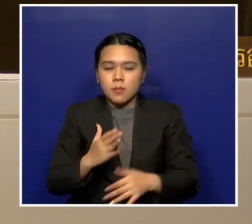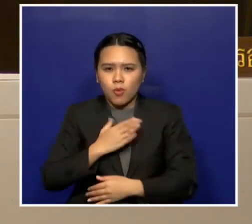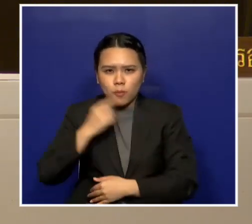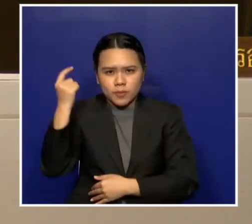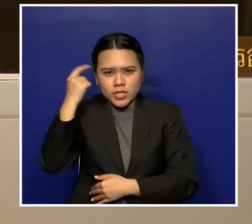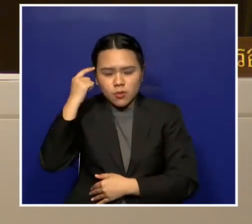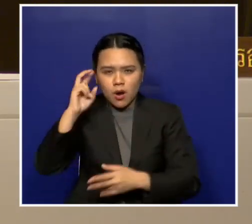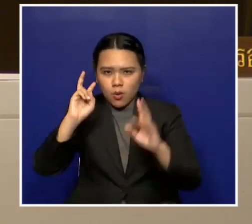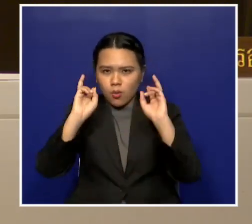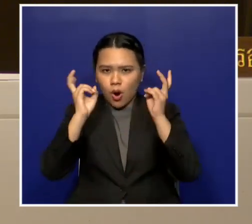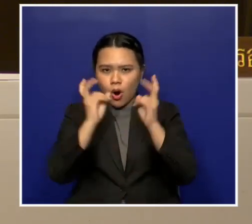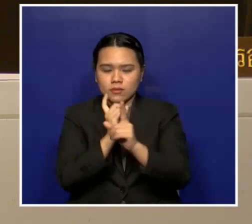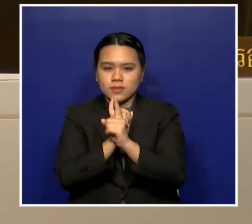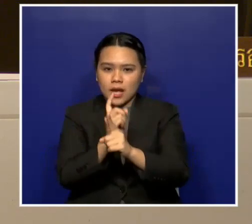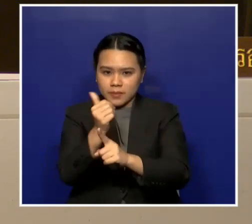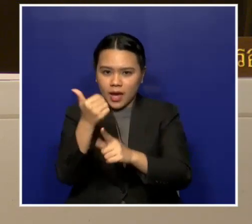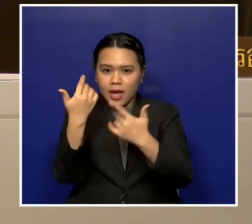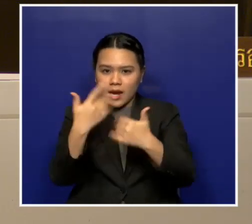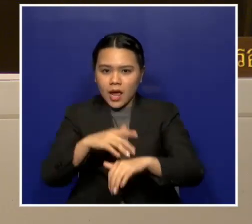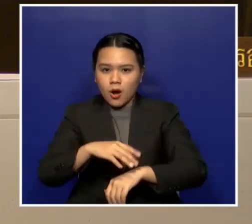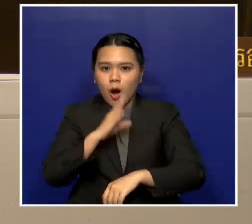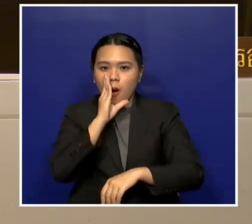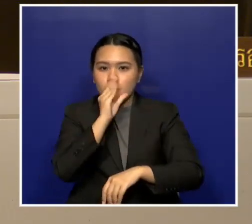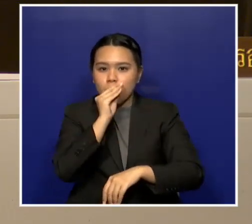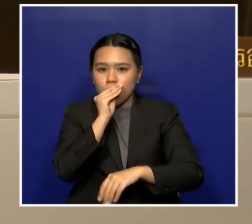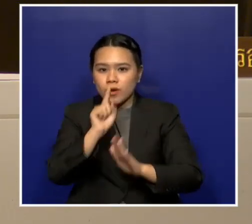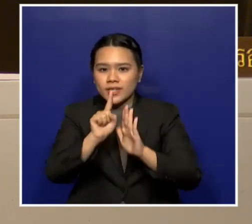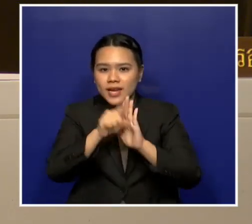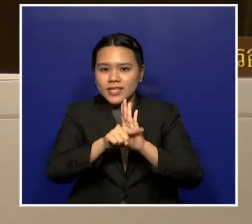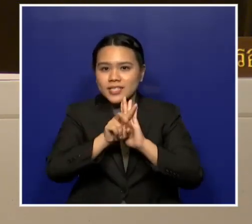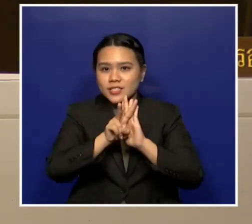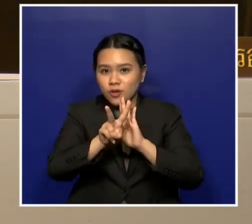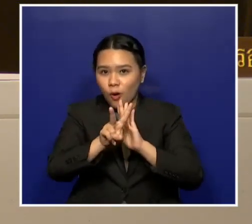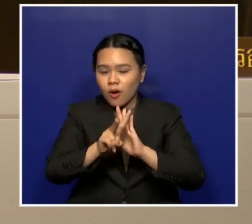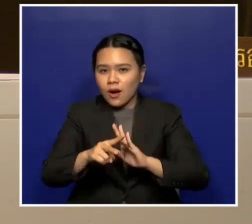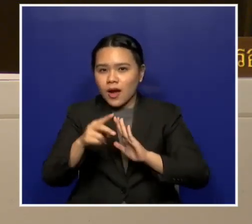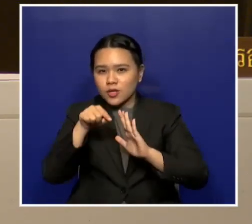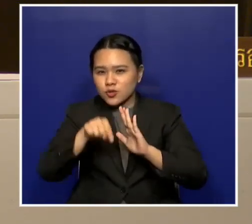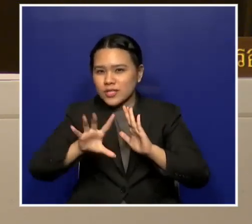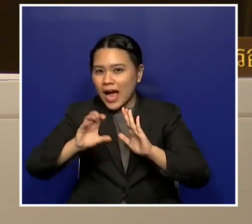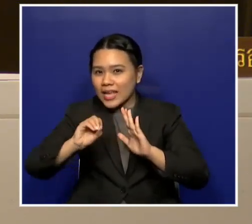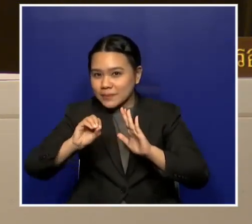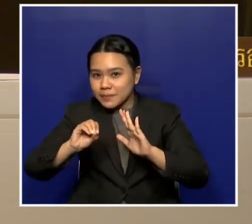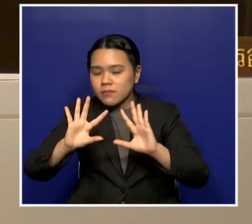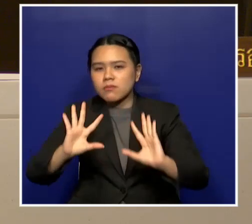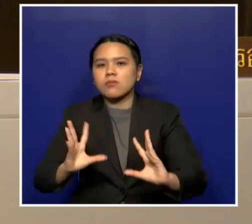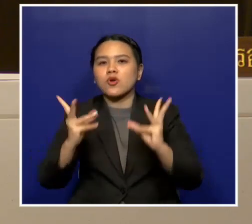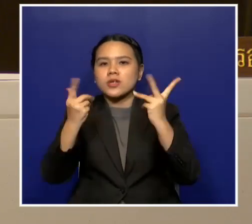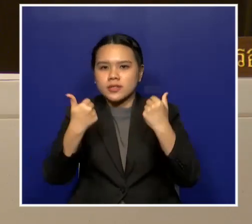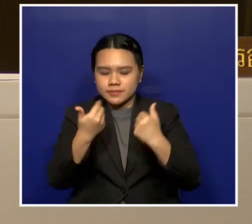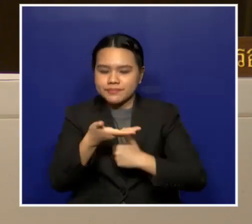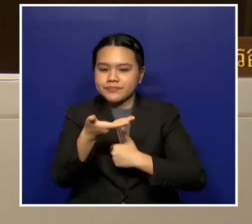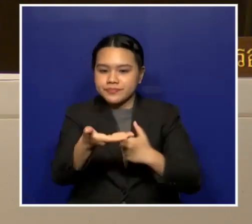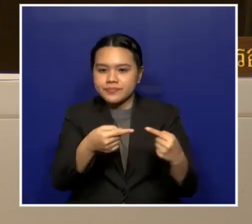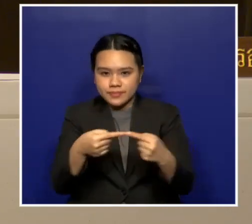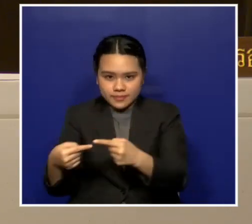อบอยู่ท่านใช้เวลาอีก2นาที52นาทีก็หมดแล้วล่ะครับเชิญท่านสลันวุฒิต่อเลยครับ ขอบคุณมากครับ